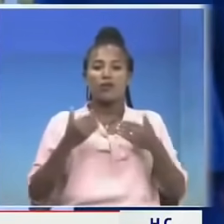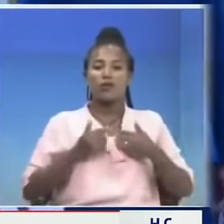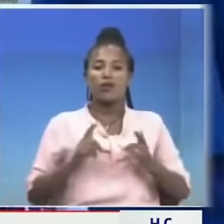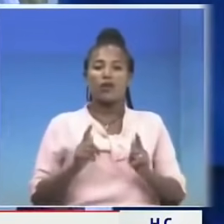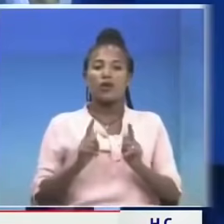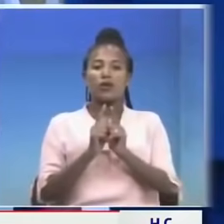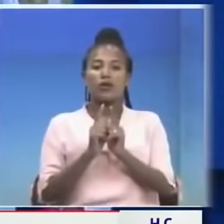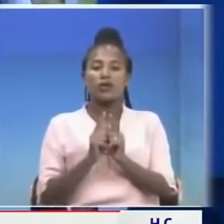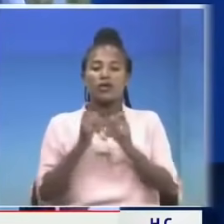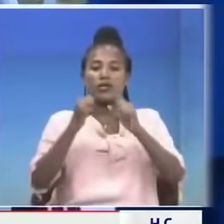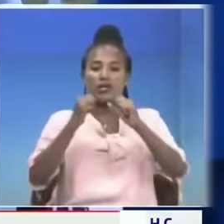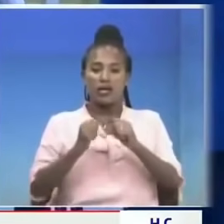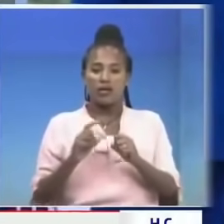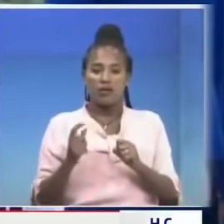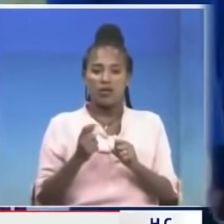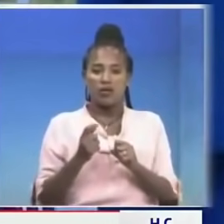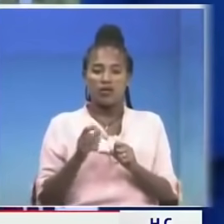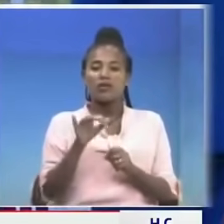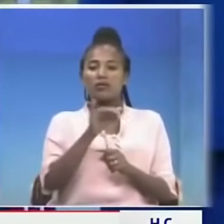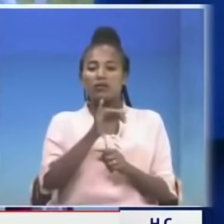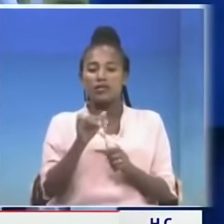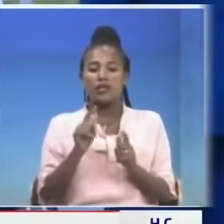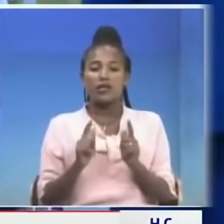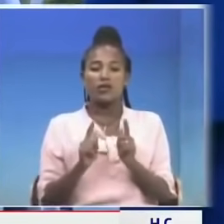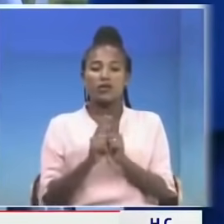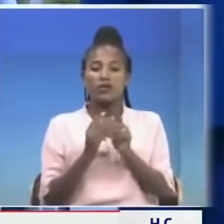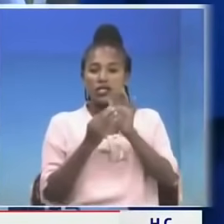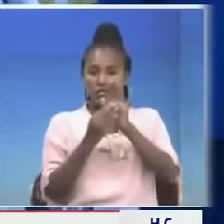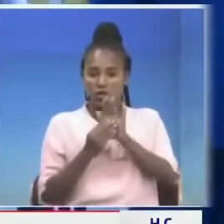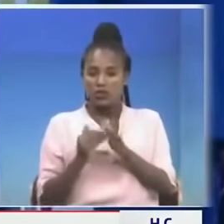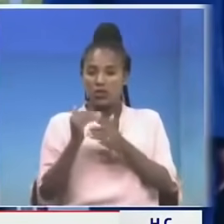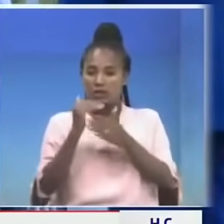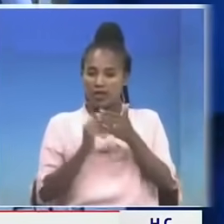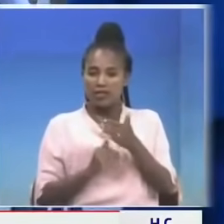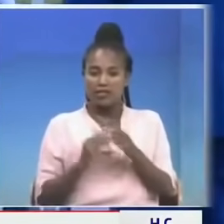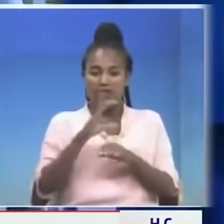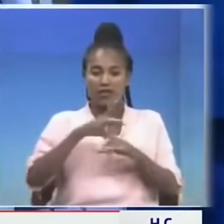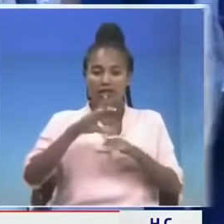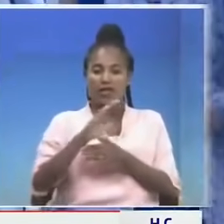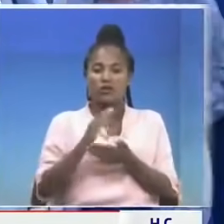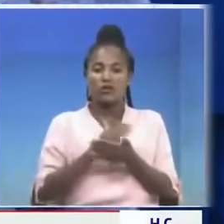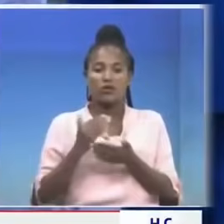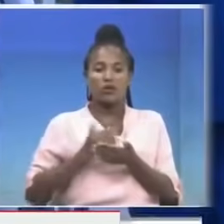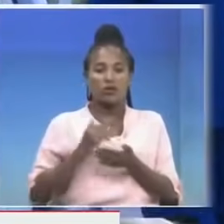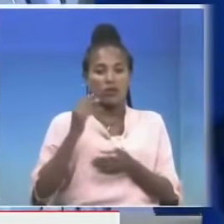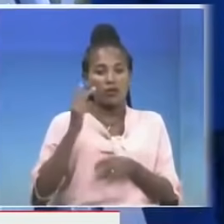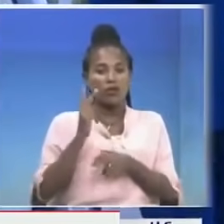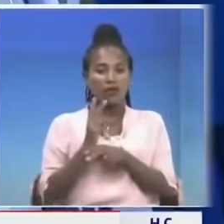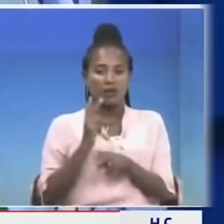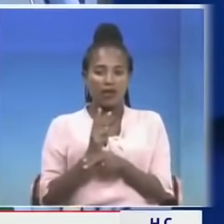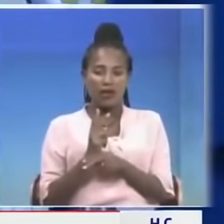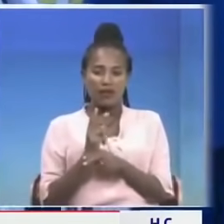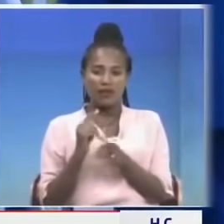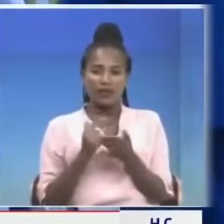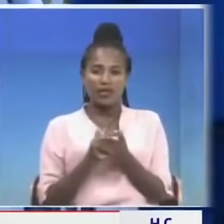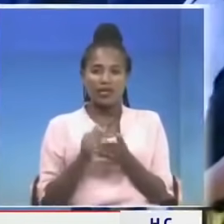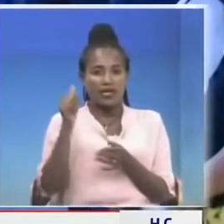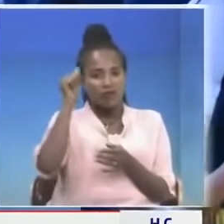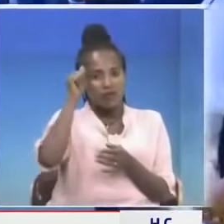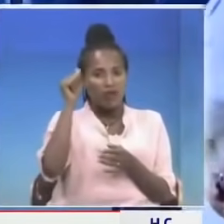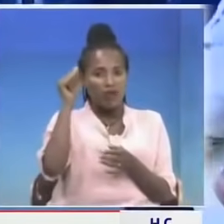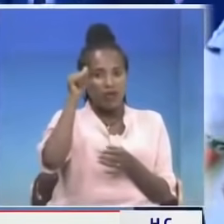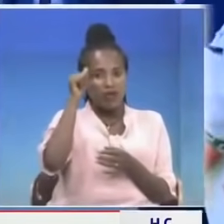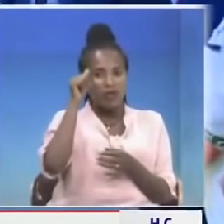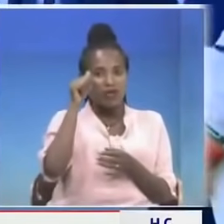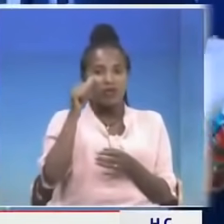ግንኙነት የተጠናከረ መሆን መሰል ግንኙነት ጫናዎችን ለመቀነስ ከፍተኛ አስተዋጽኦ ይኖረዋል ተብሎ ይጠበቃል። የእስማኤል ኦማር ጌሌ